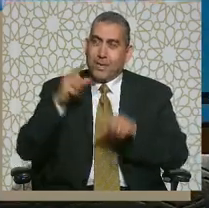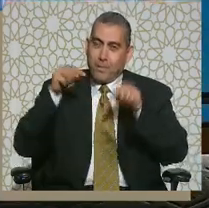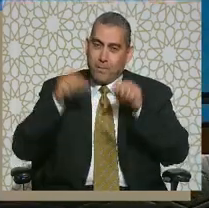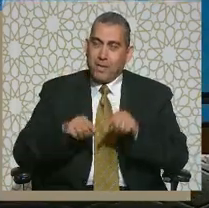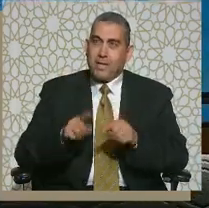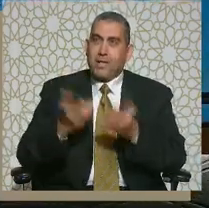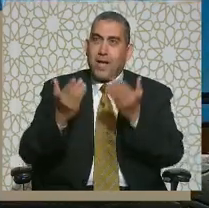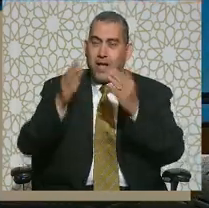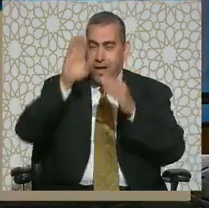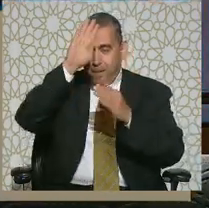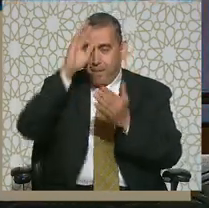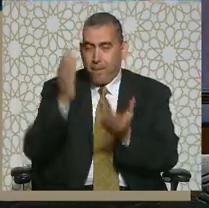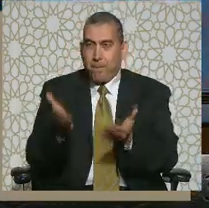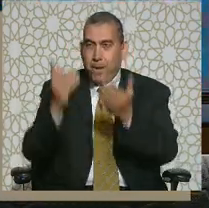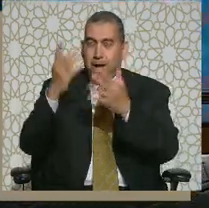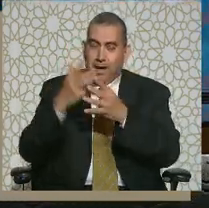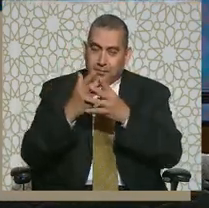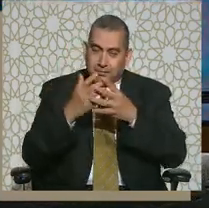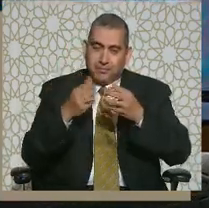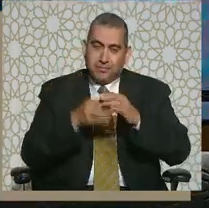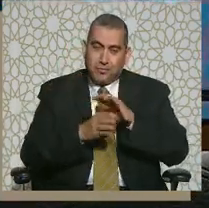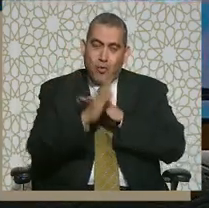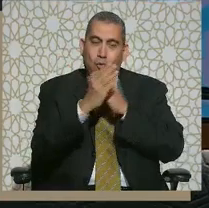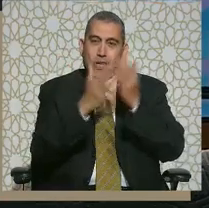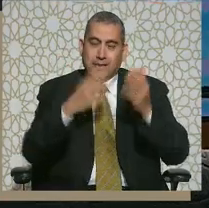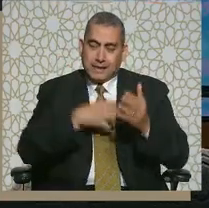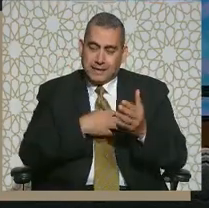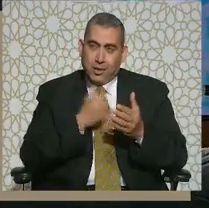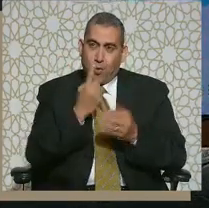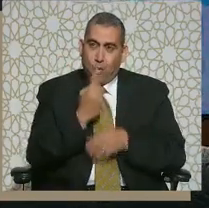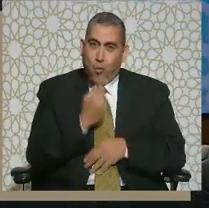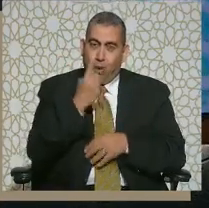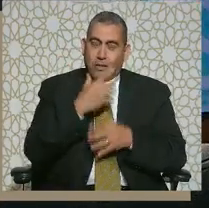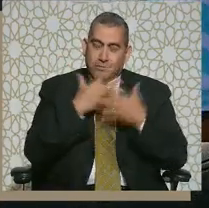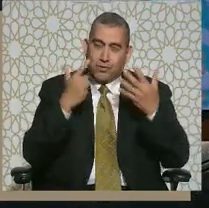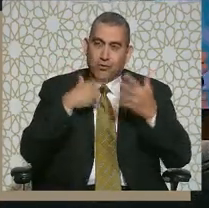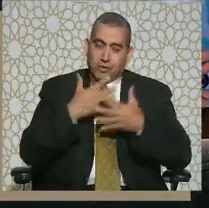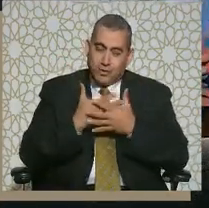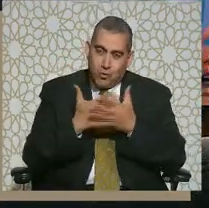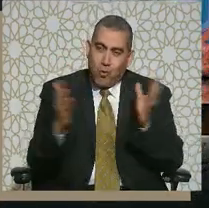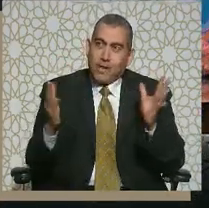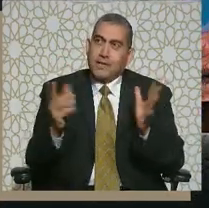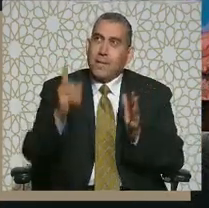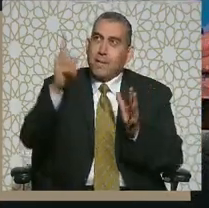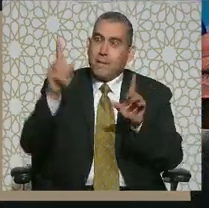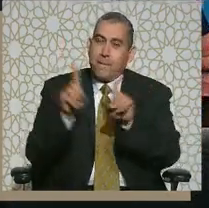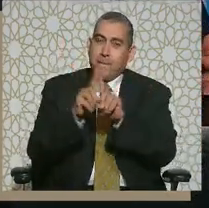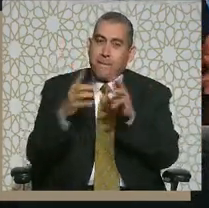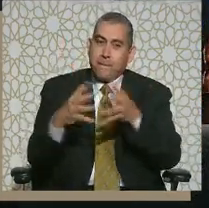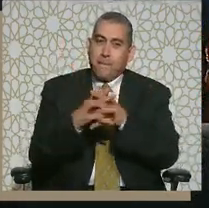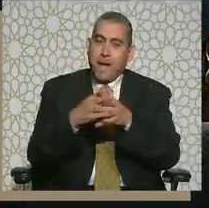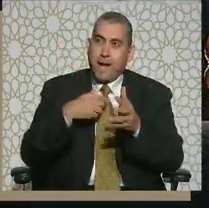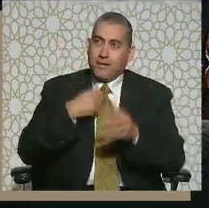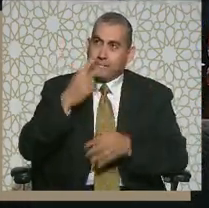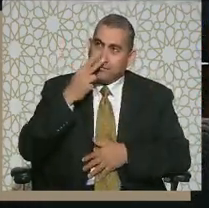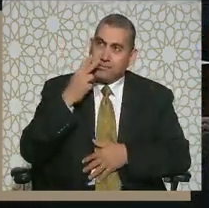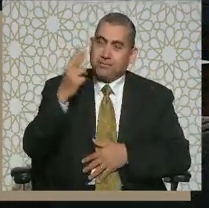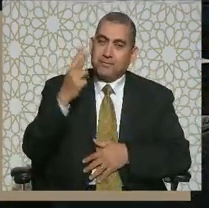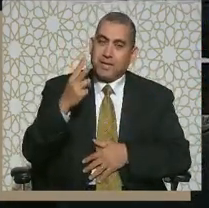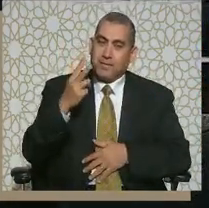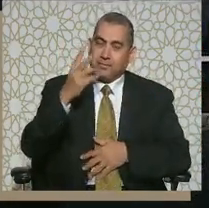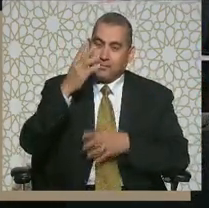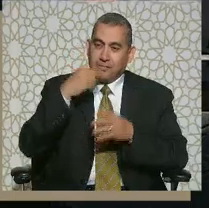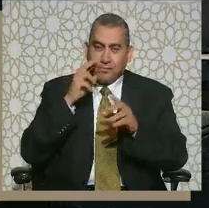مولاي اخرجني من ضيق وحشتي الى سعه معيتك واجعلني ارى من